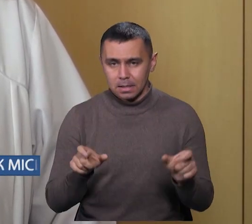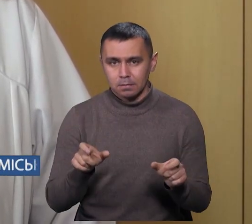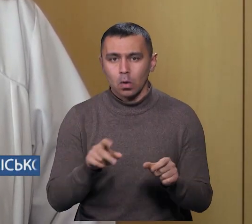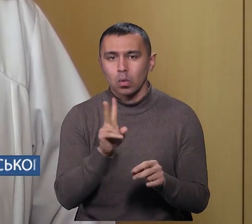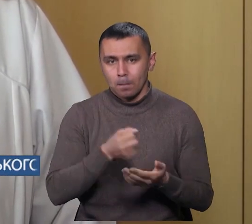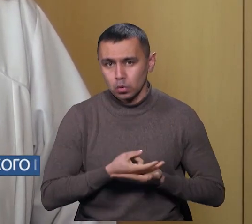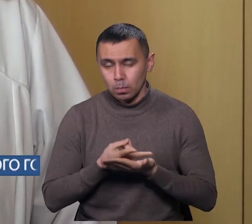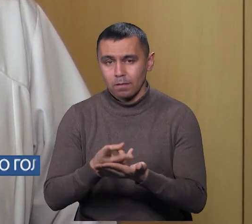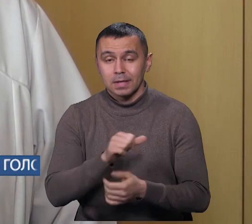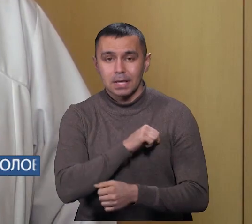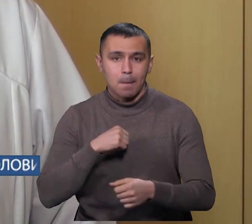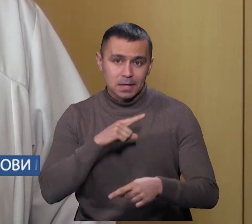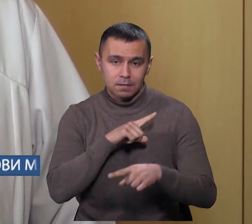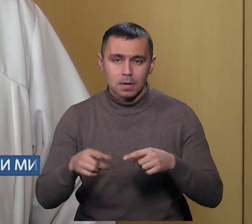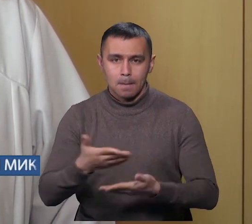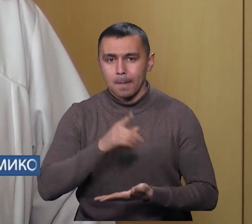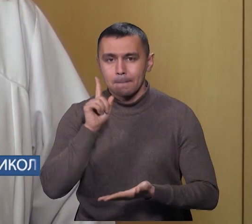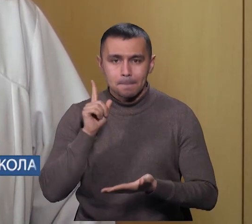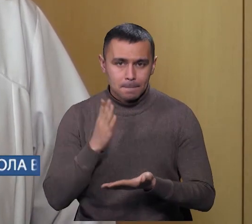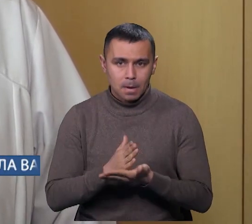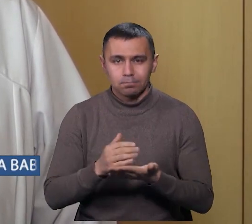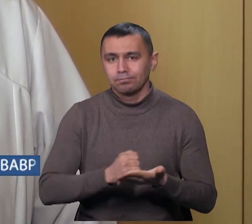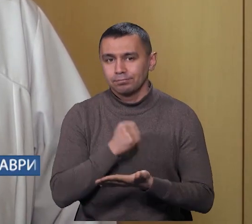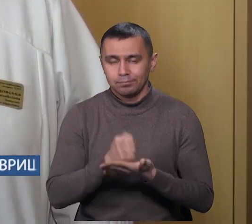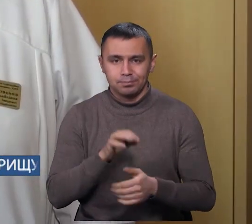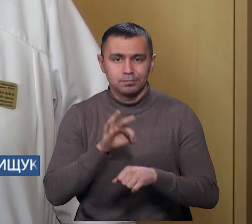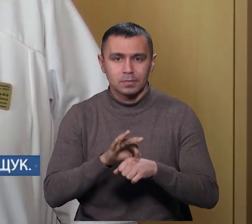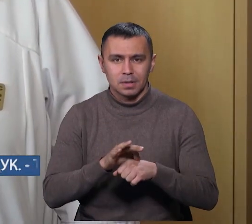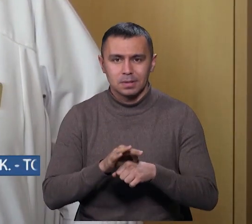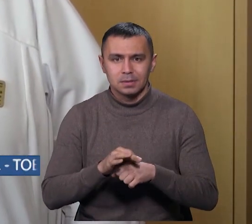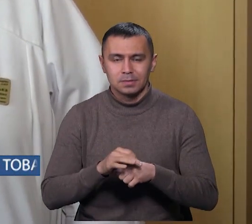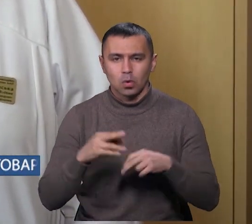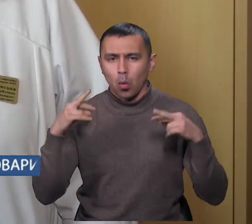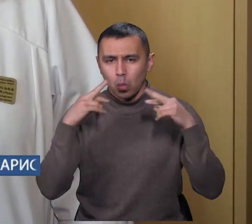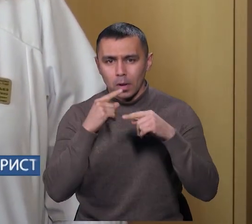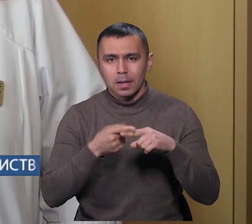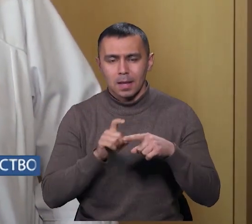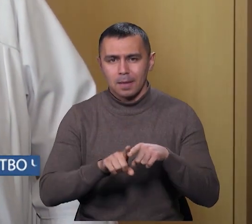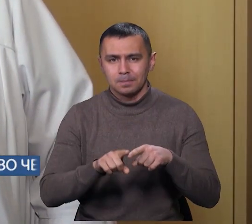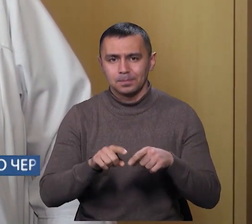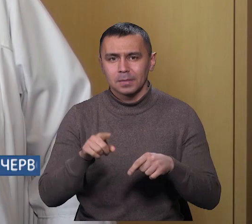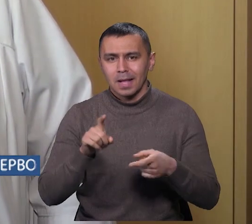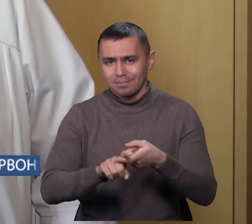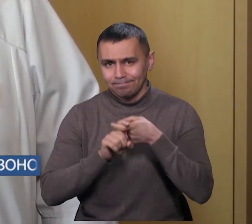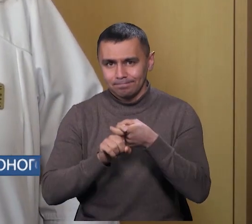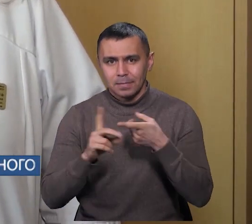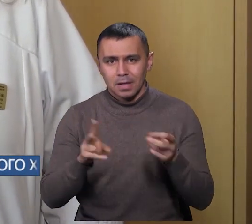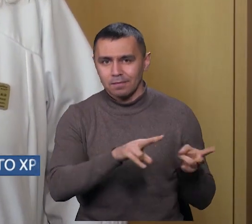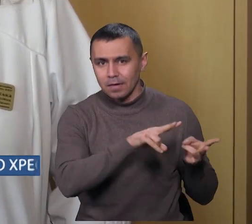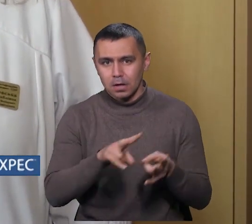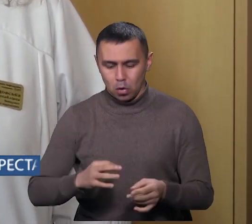які поступили найшвидше, ми маємо підтверджений діагноз сальмонельоз. Це патогенний мікроорганізм, який